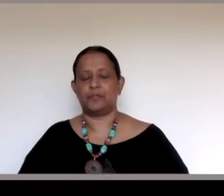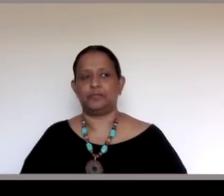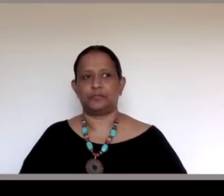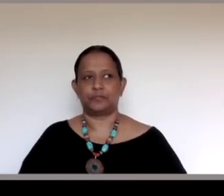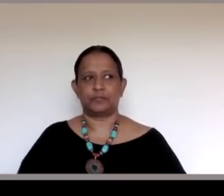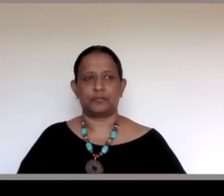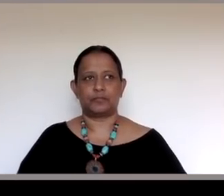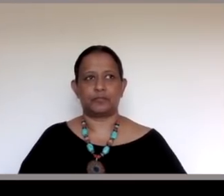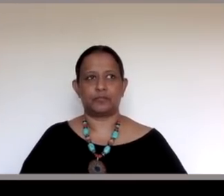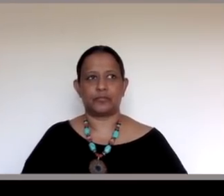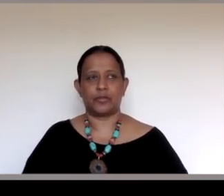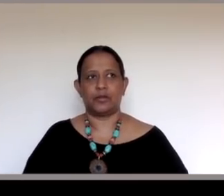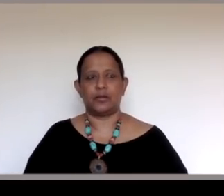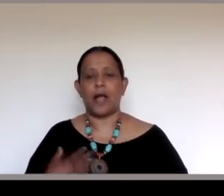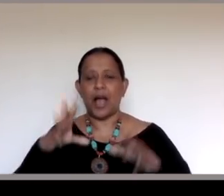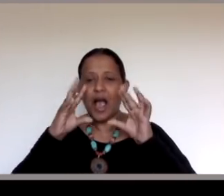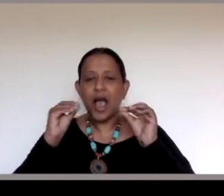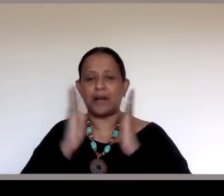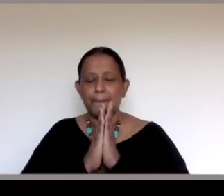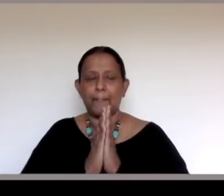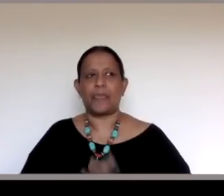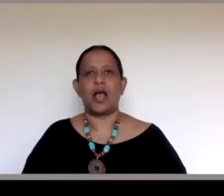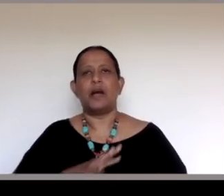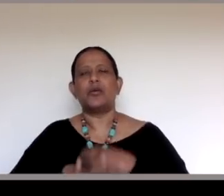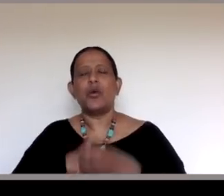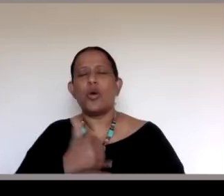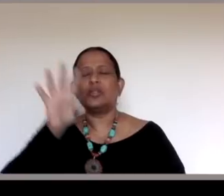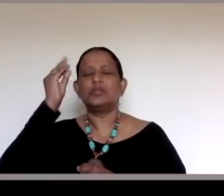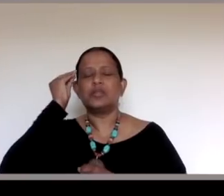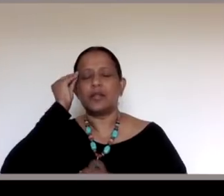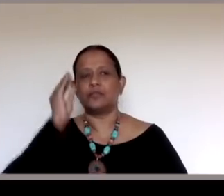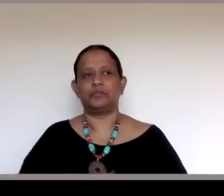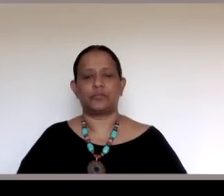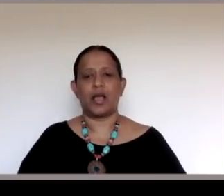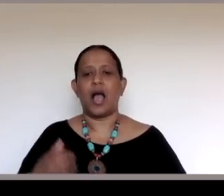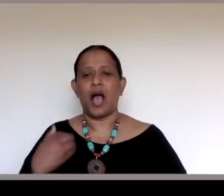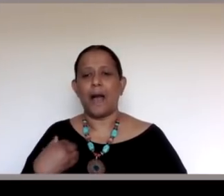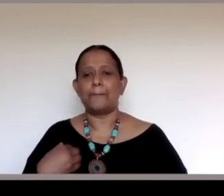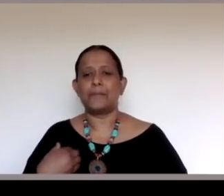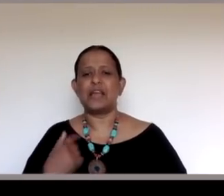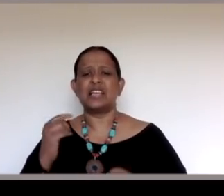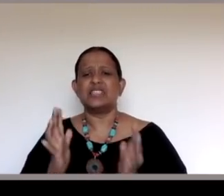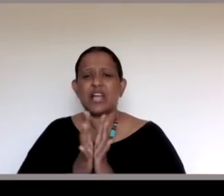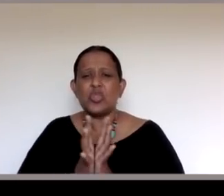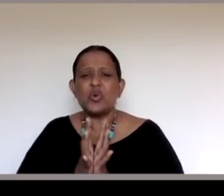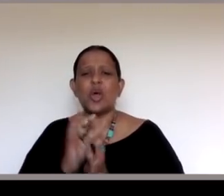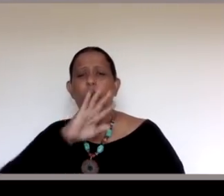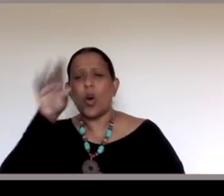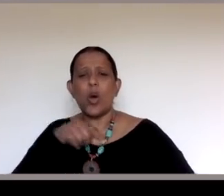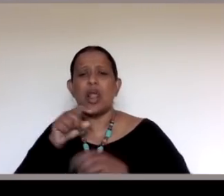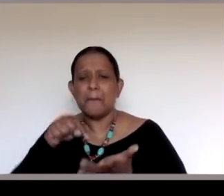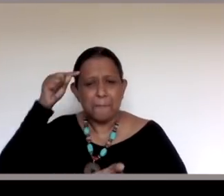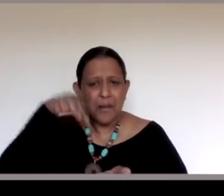இதெண்டபா இன்னொருவர் உங்கள் மகிழ்ச்சியை தீர்மானிக்கிடம் கூடாதிருங்கள் ஒபாய் தேவியான் மகான் சே ஒபே பிரீத்திய தீர்ண கரணோ நீங்களும் இறைவனும் தான்